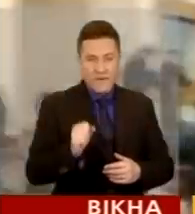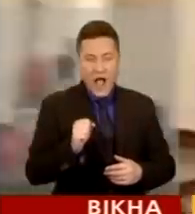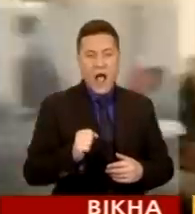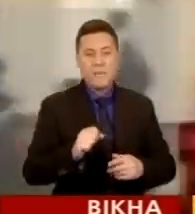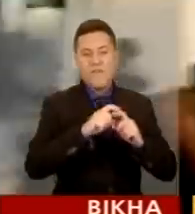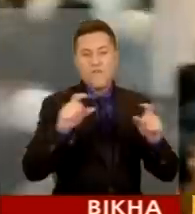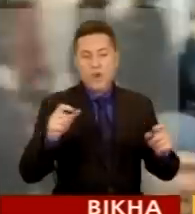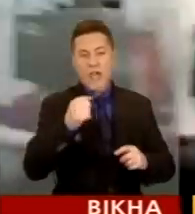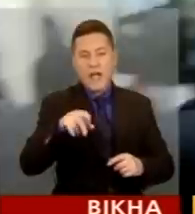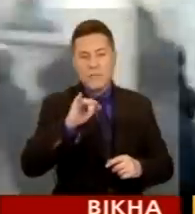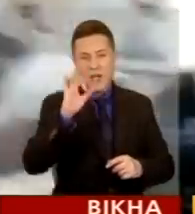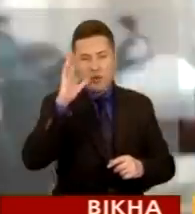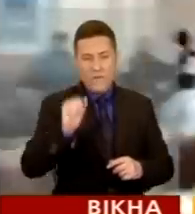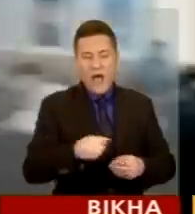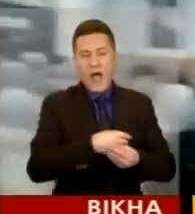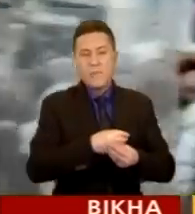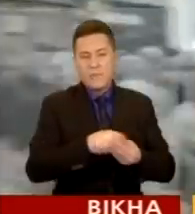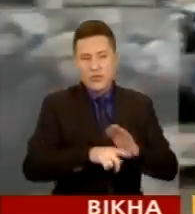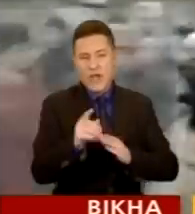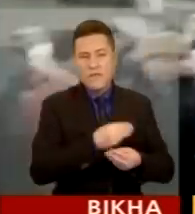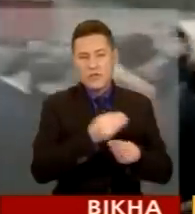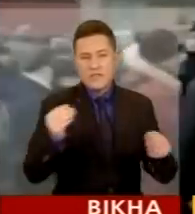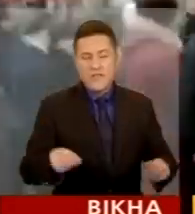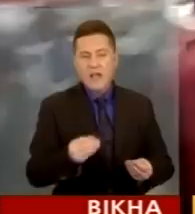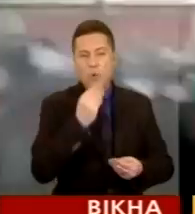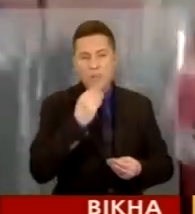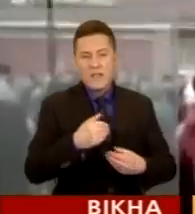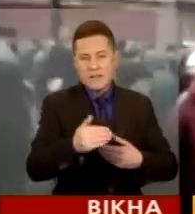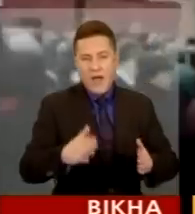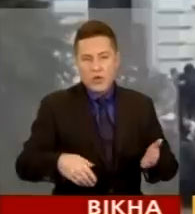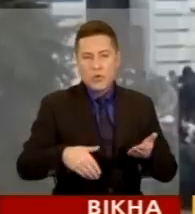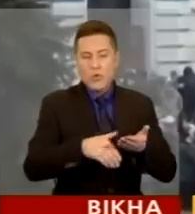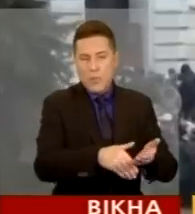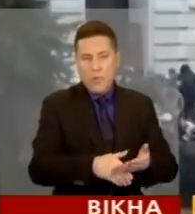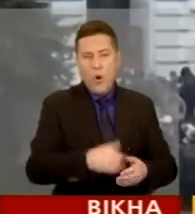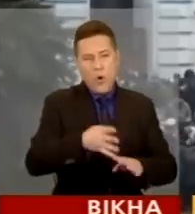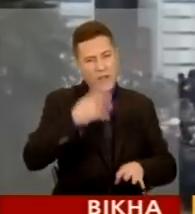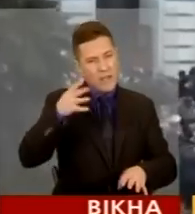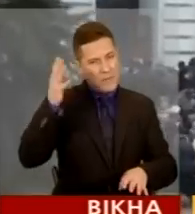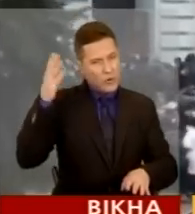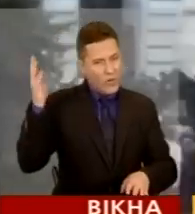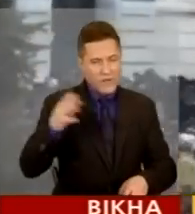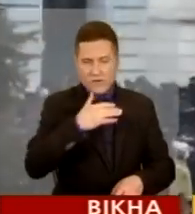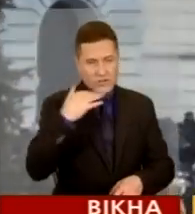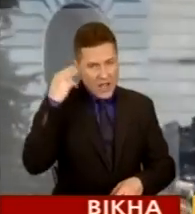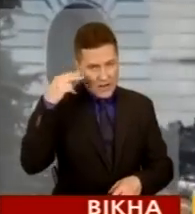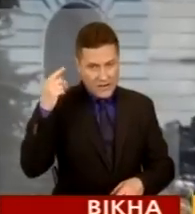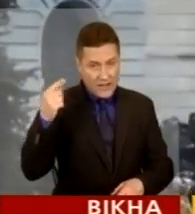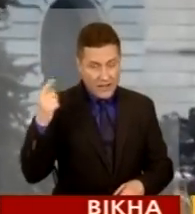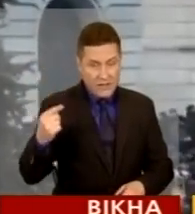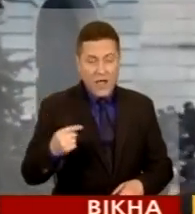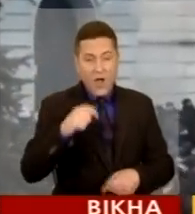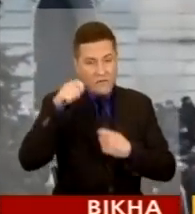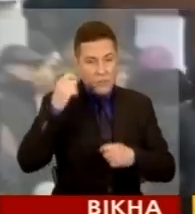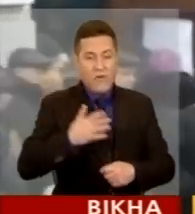роздавати в одному з кінотеатрів гуманітарну допомогу. Там кілометрові черги, то фільмували мої друзі. Відео не дуже якісно,